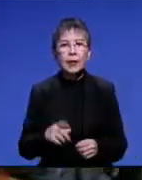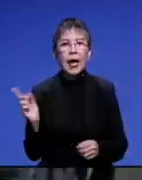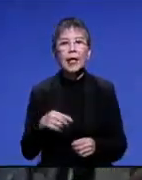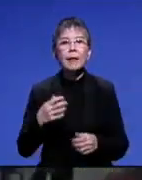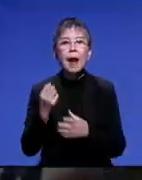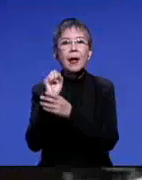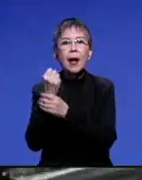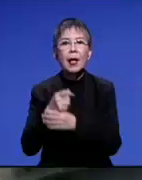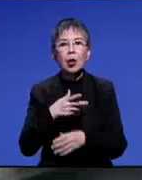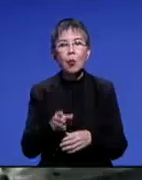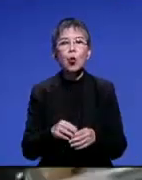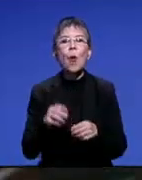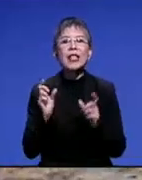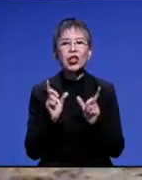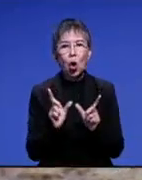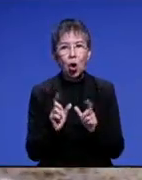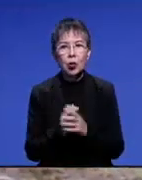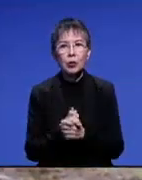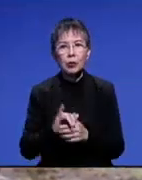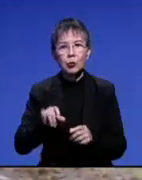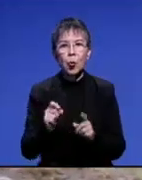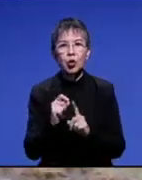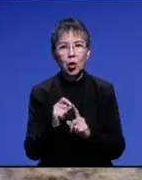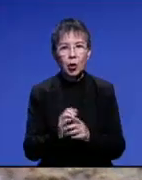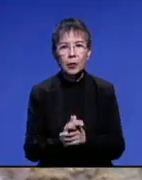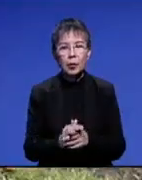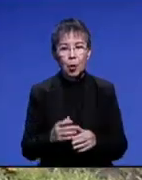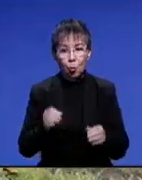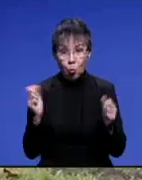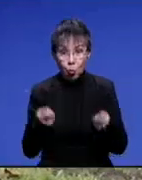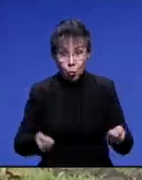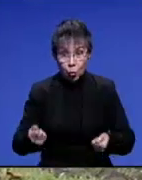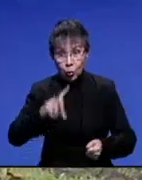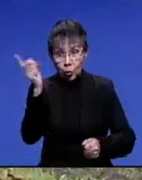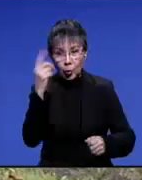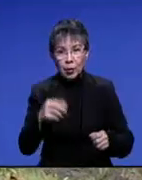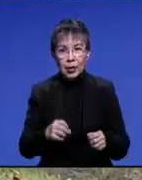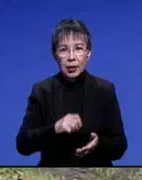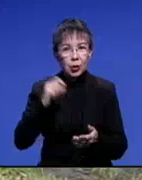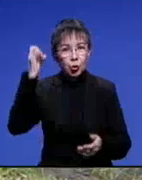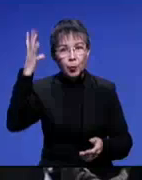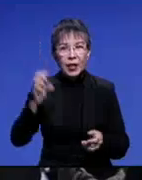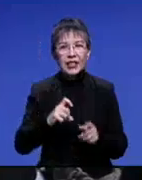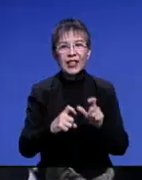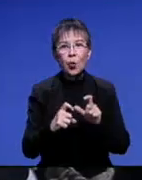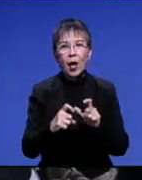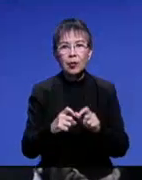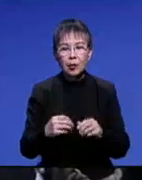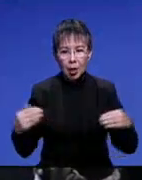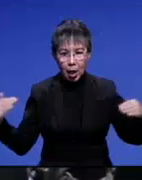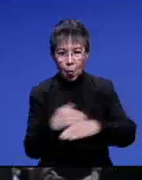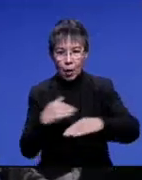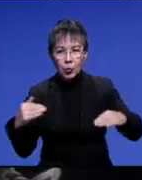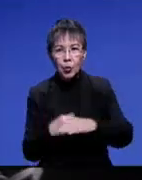arah Magelang menuju Purworejo. Demi mendahului sejumlah kendaraan, ambulans yang dikendarai Siwan Virgiawan melawan arus di